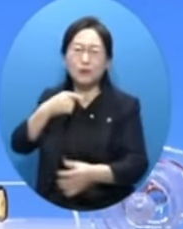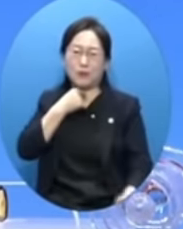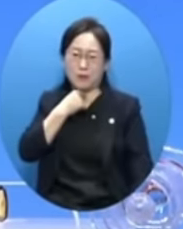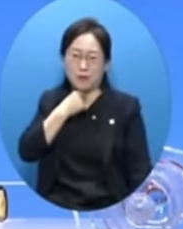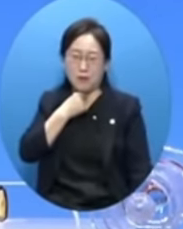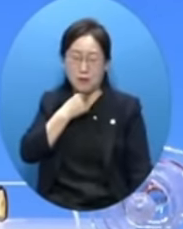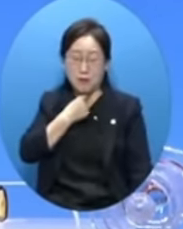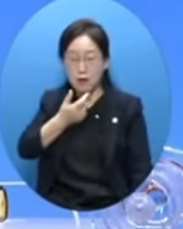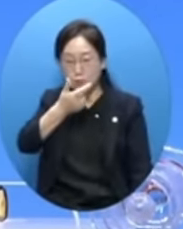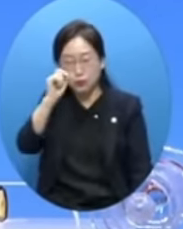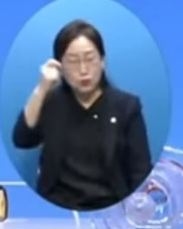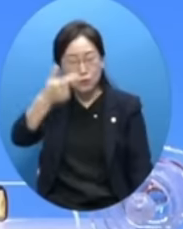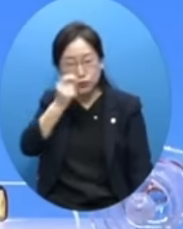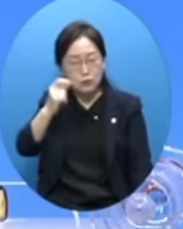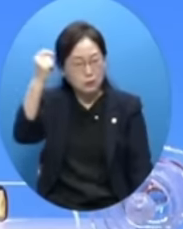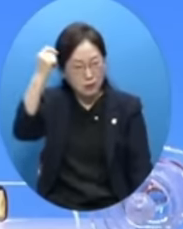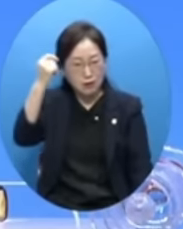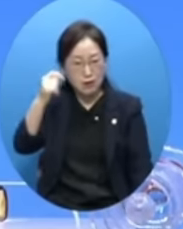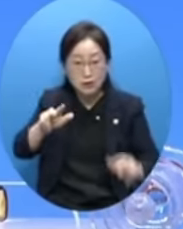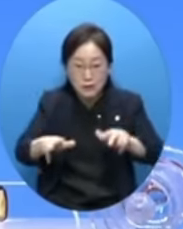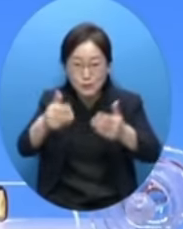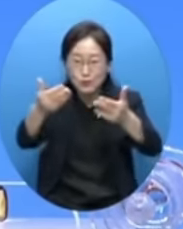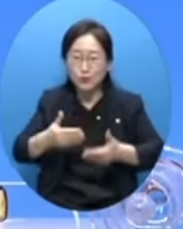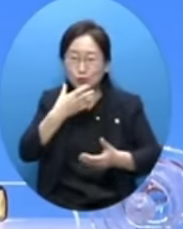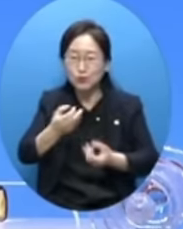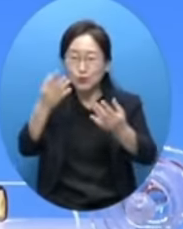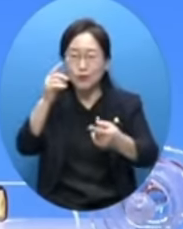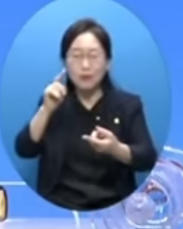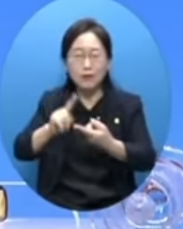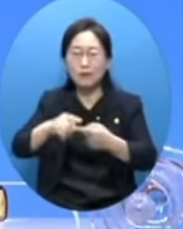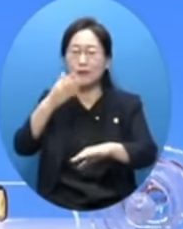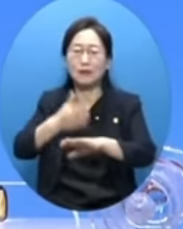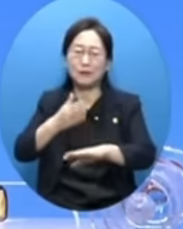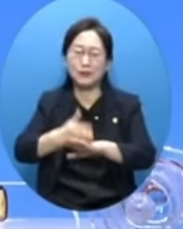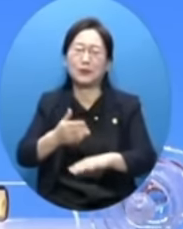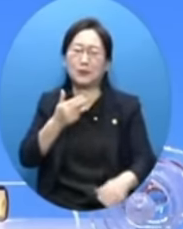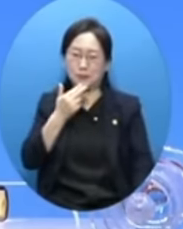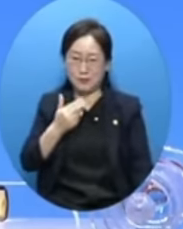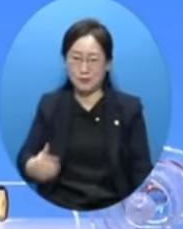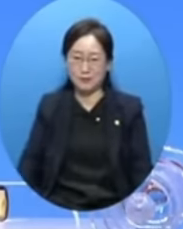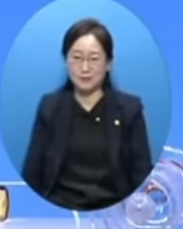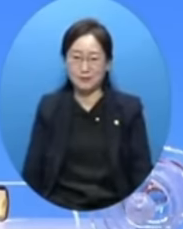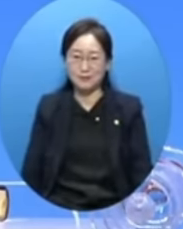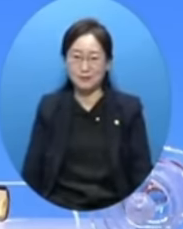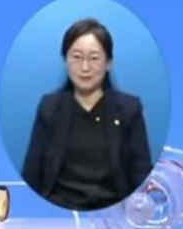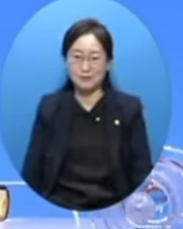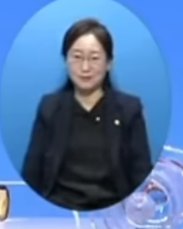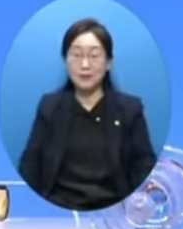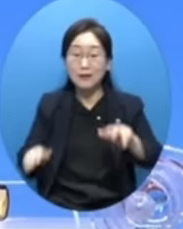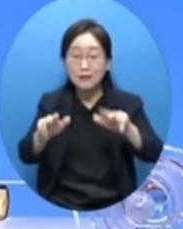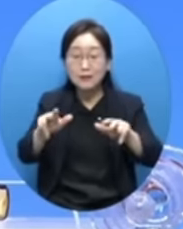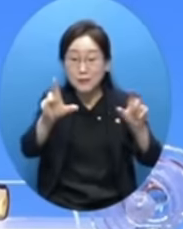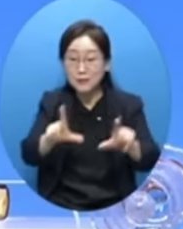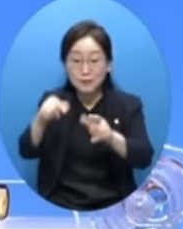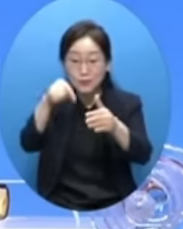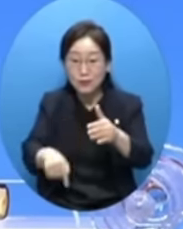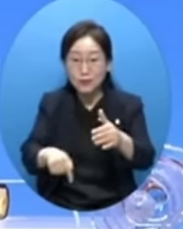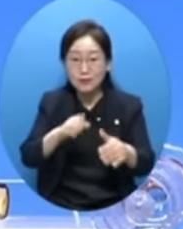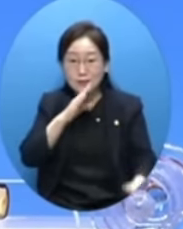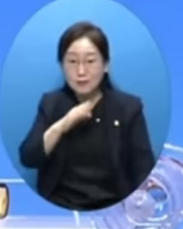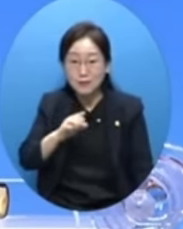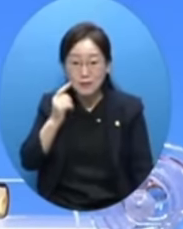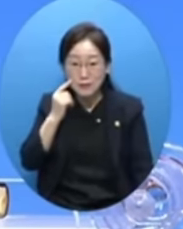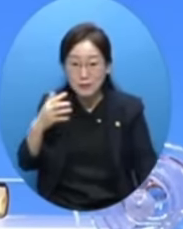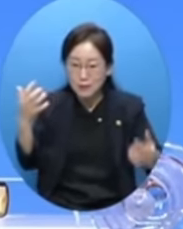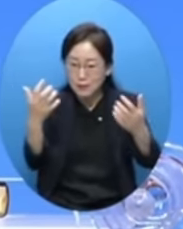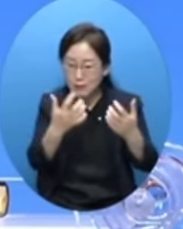현재 주신 축복에 감사하지 않는 것입니다. 오늘 우리 삶 가운데 정말 얼마나 넘치는